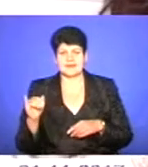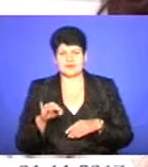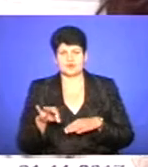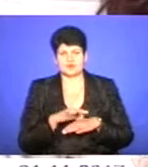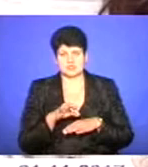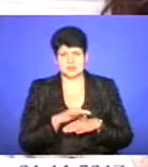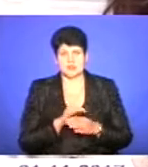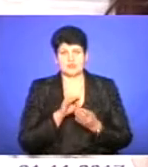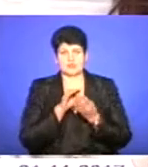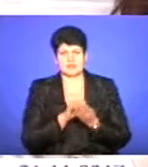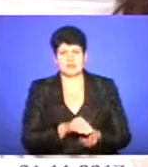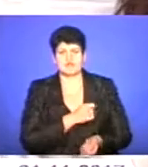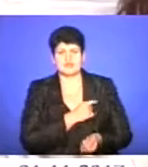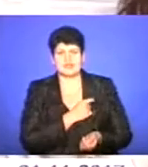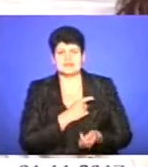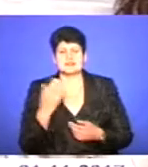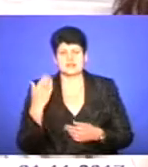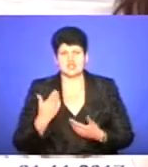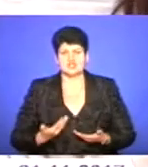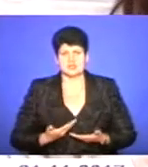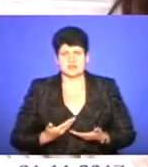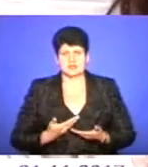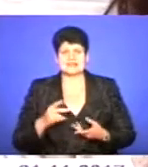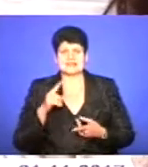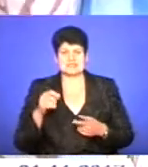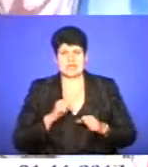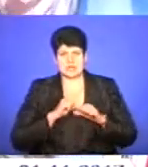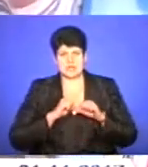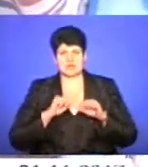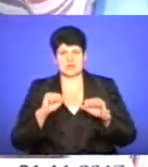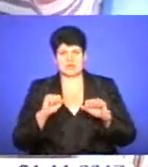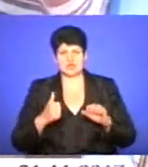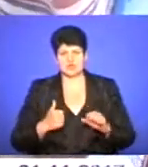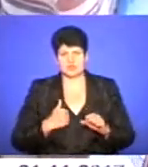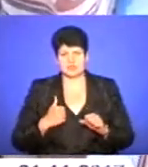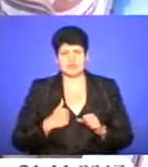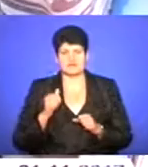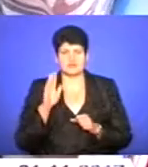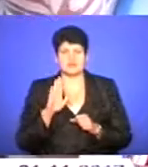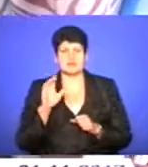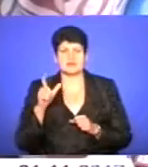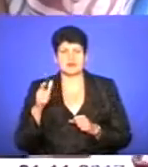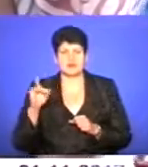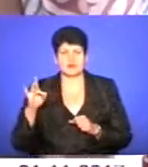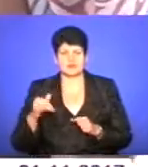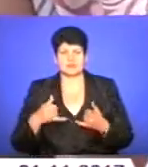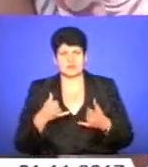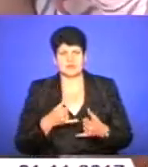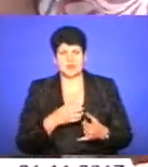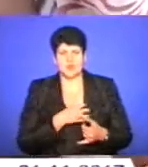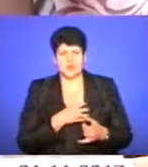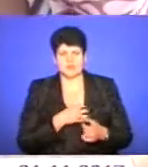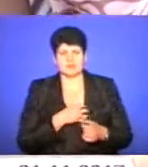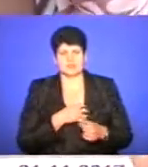Бійця похоронили в Одесі, де він проживав. За героїзм солдата Володимира Єгоренко нагородили орденом за мужність 3-го